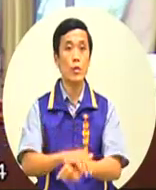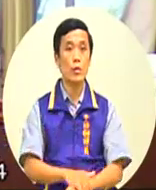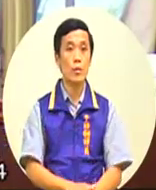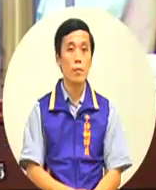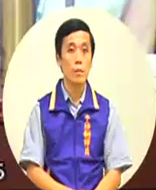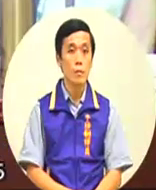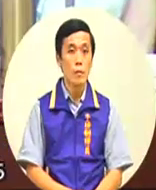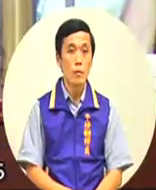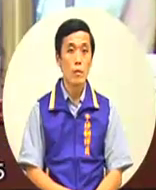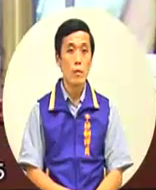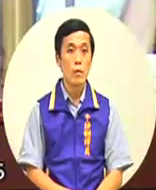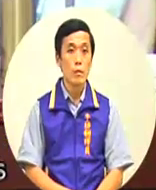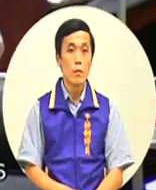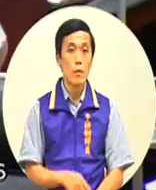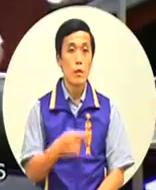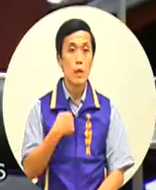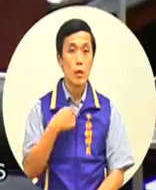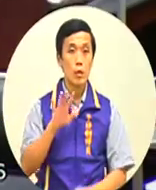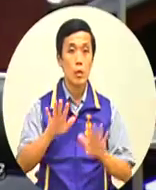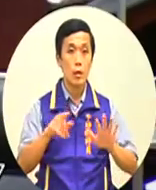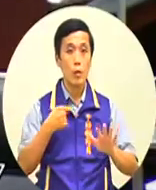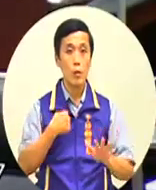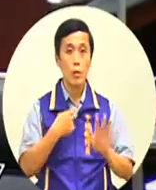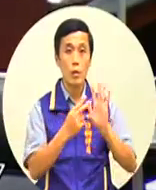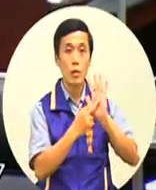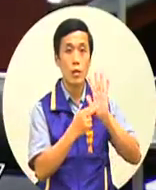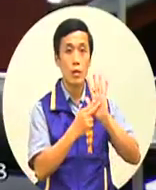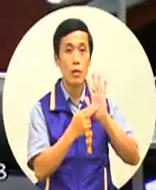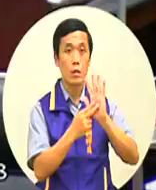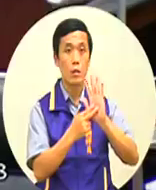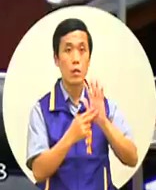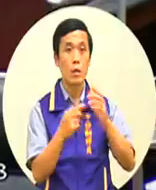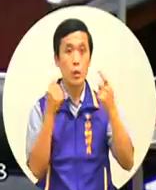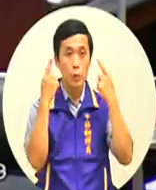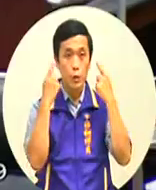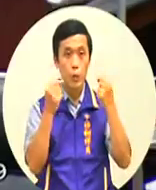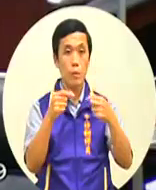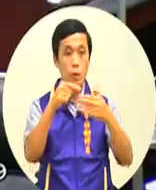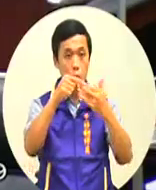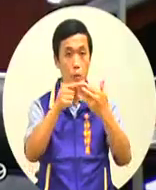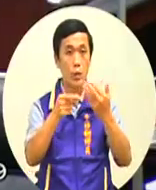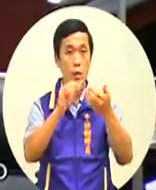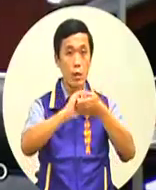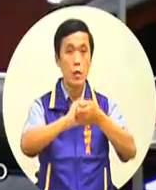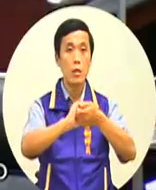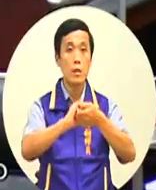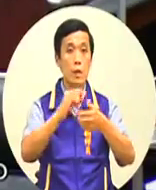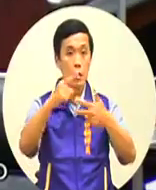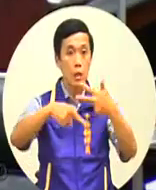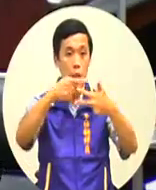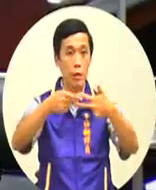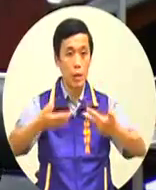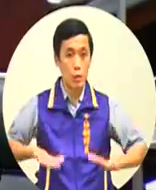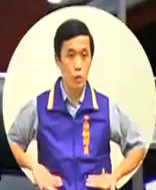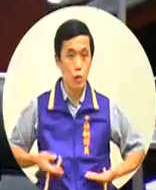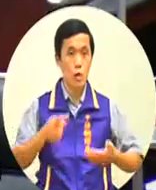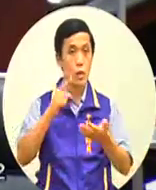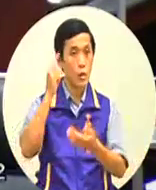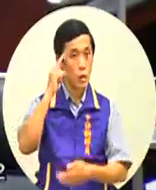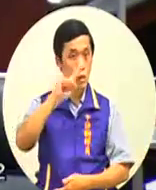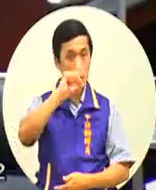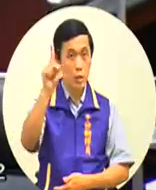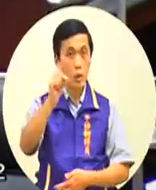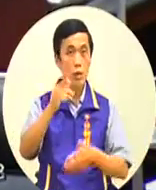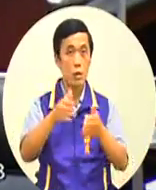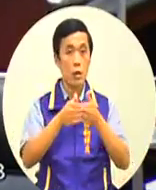就是安尼啦，所以讲我跟你解释安尼啦，一列的本地你就规定一礼拜一定要休一天，啊，一个休